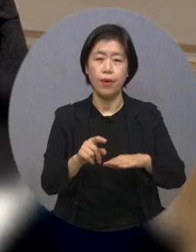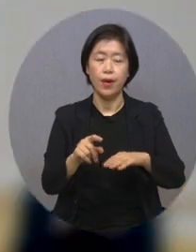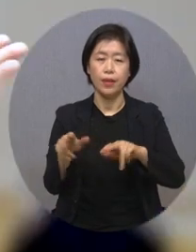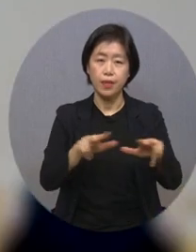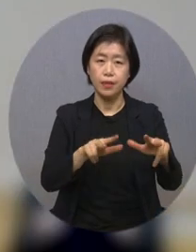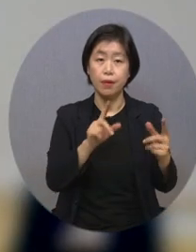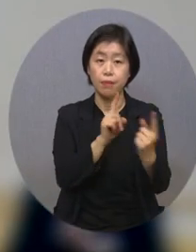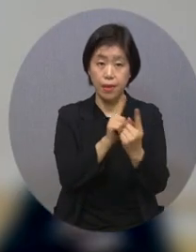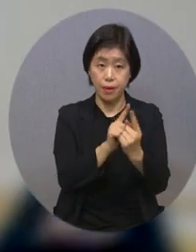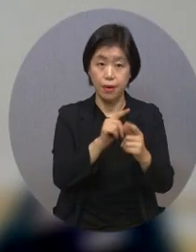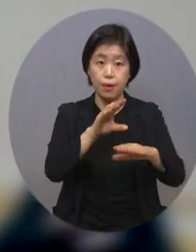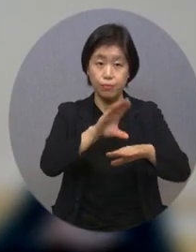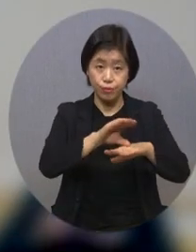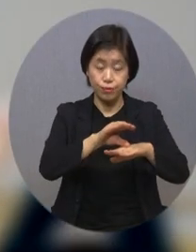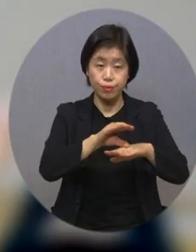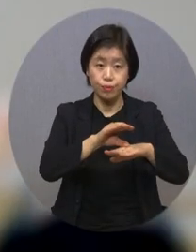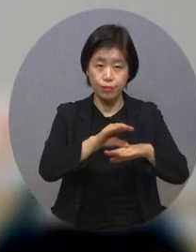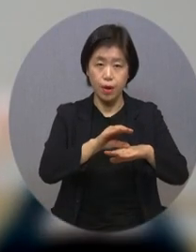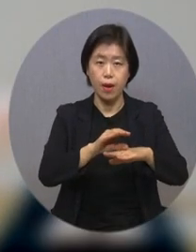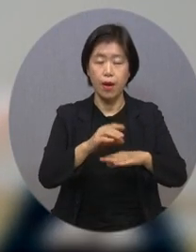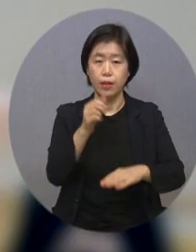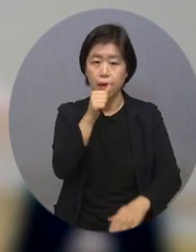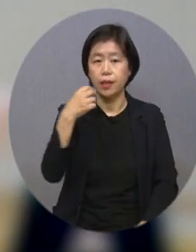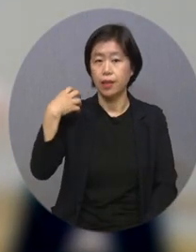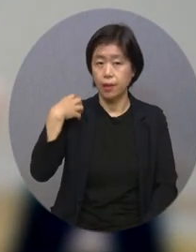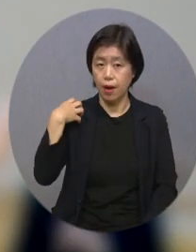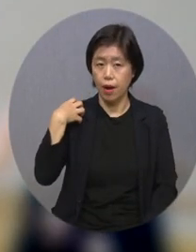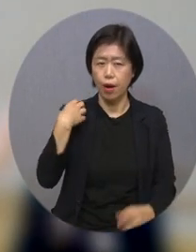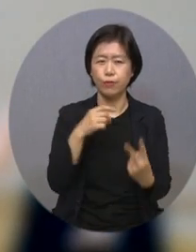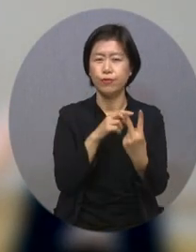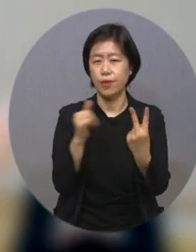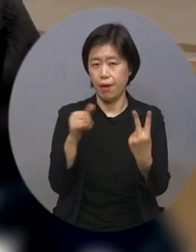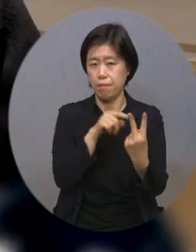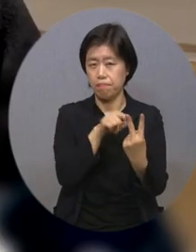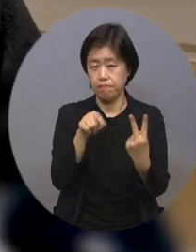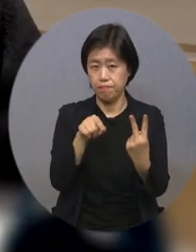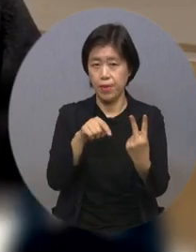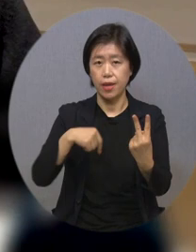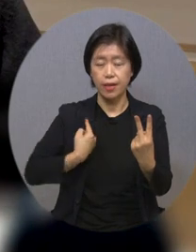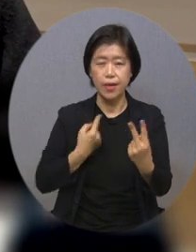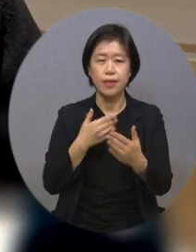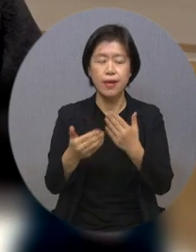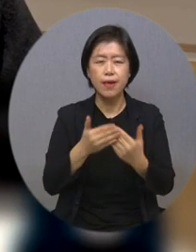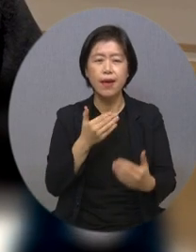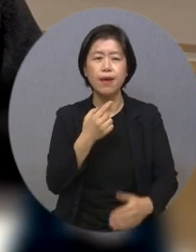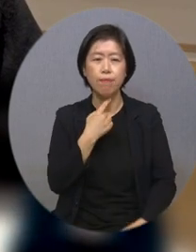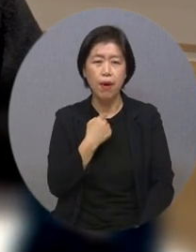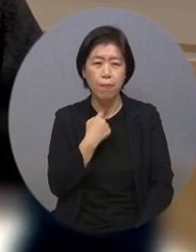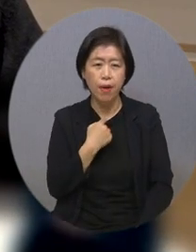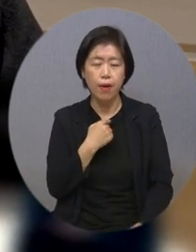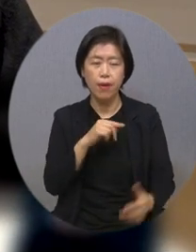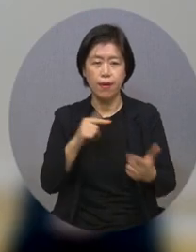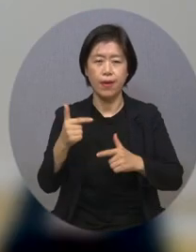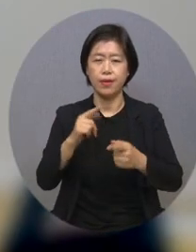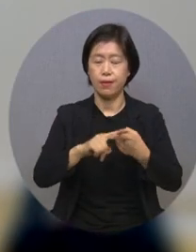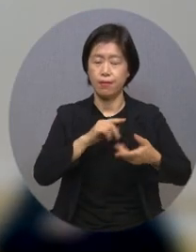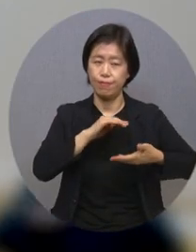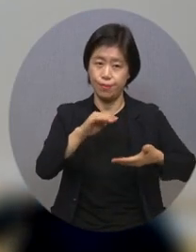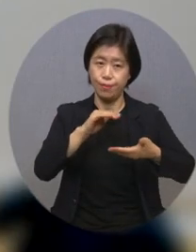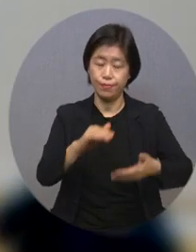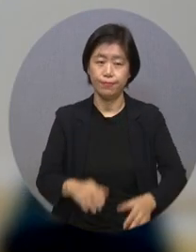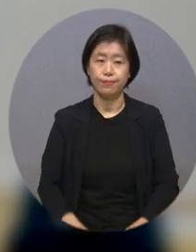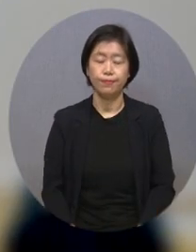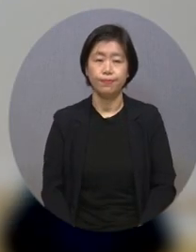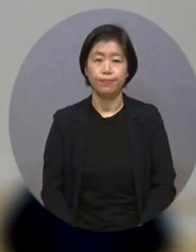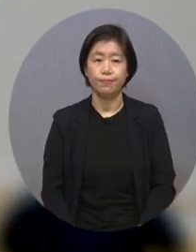신홍윤 씨가 장애인 당사자로 살며 겪은 다양한 금융생활 에피소드를 공유하는 인터뷰 형식으로 진행됐습니다.